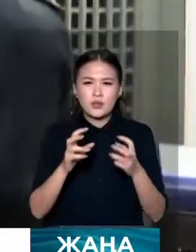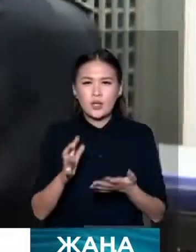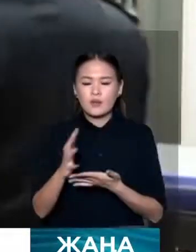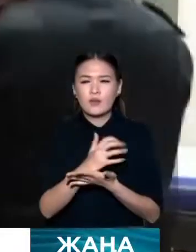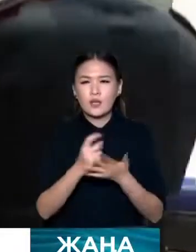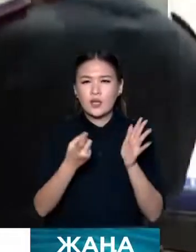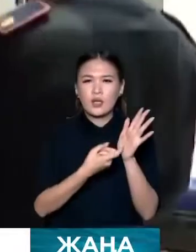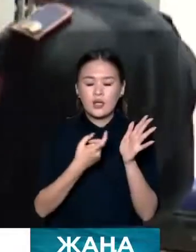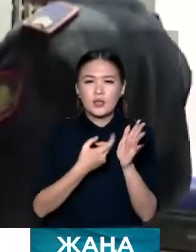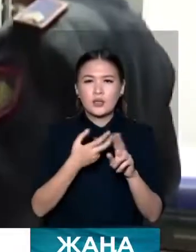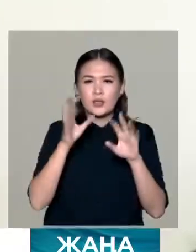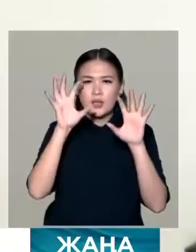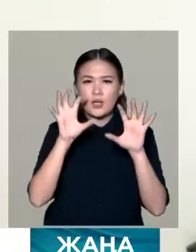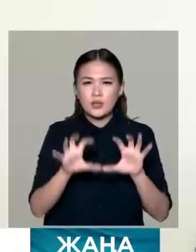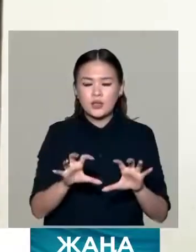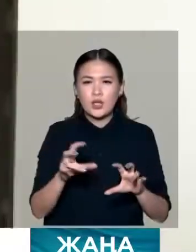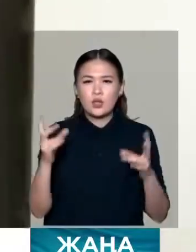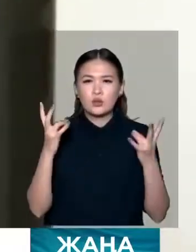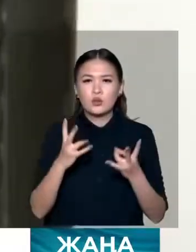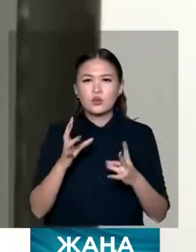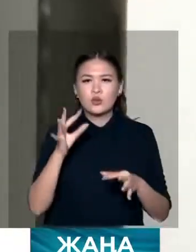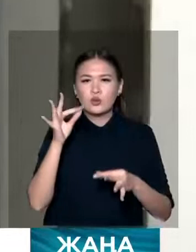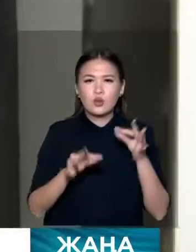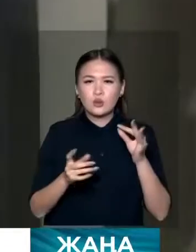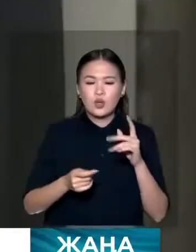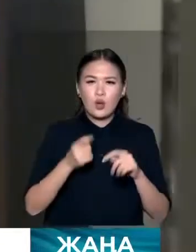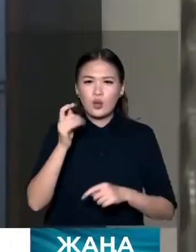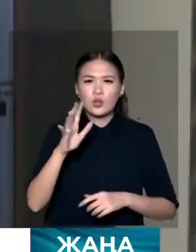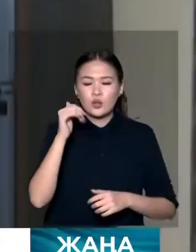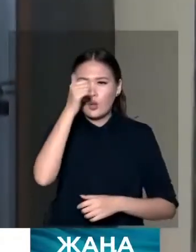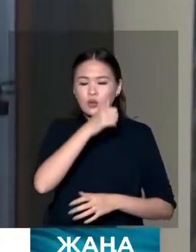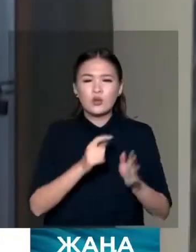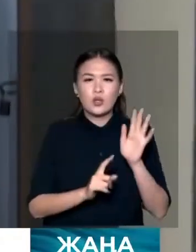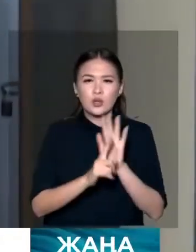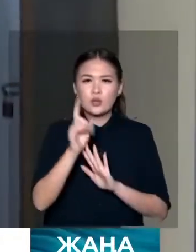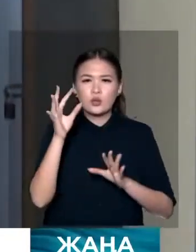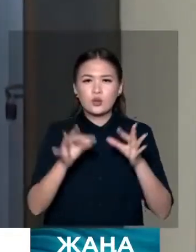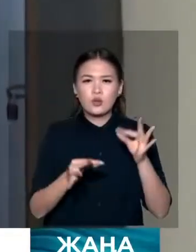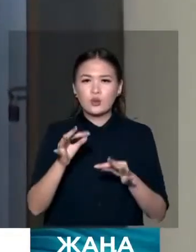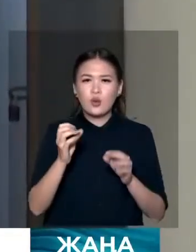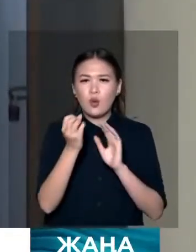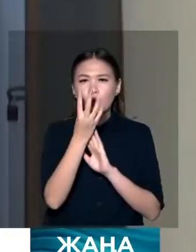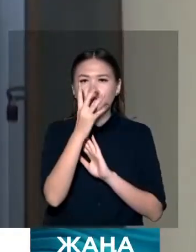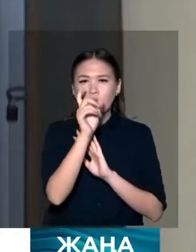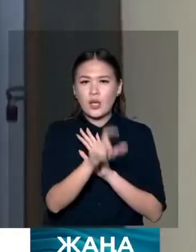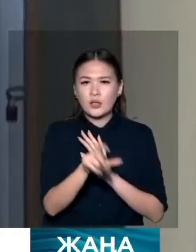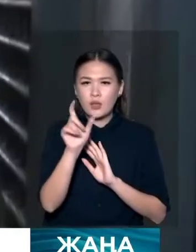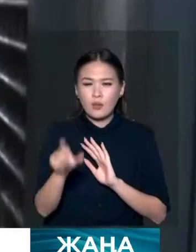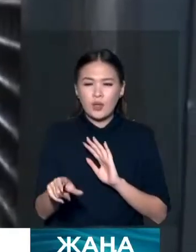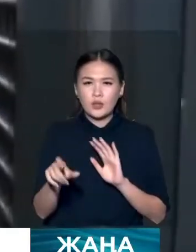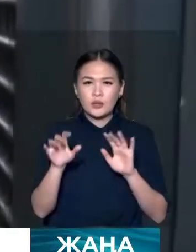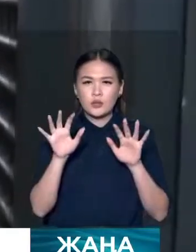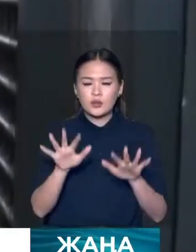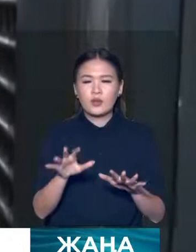жатыр. Заңды шешім қабылдау үшін сотқа жолданады. Жалпы жыл басынан бері сот шешімімен 14 азамат ел